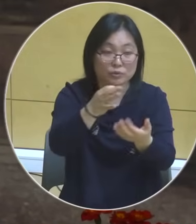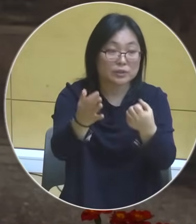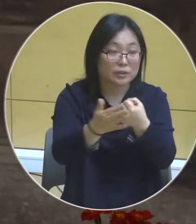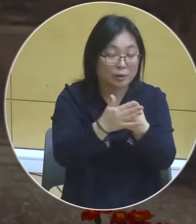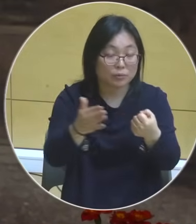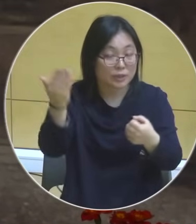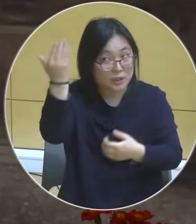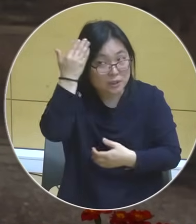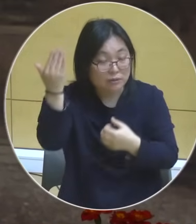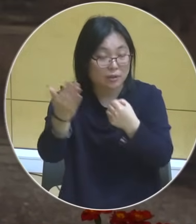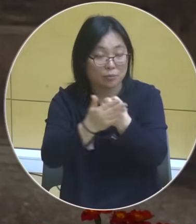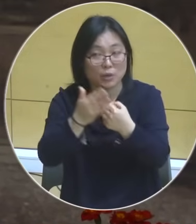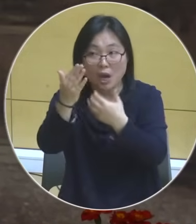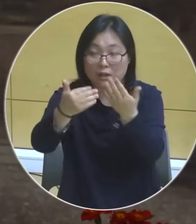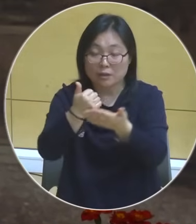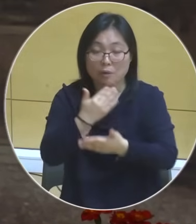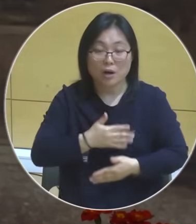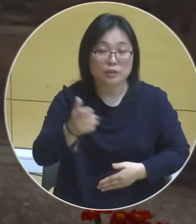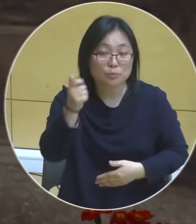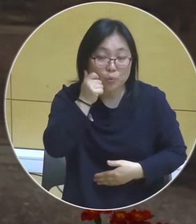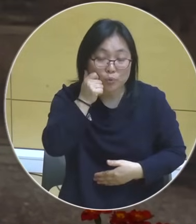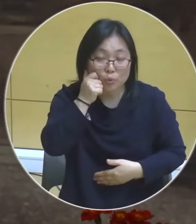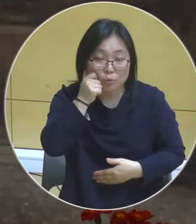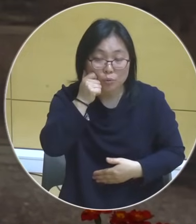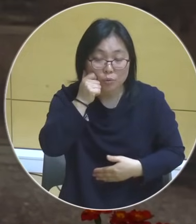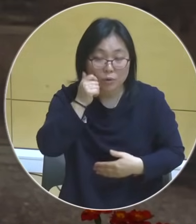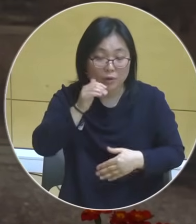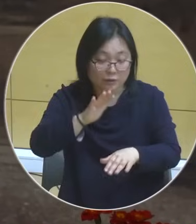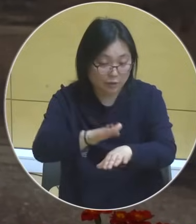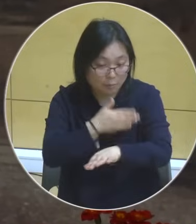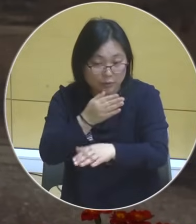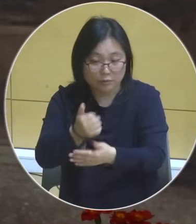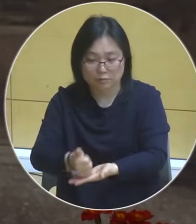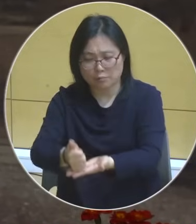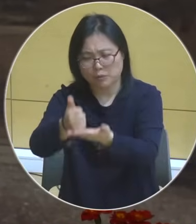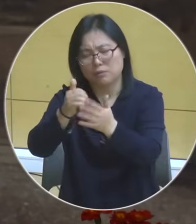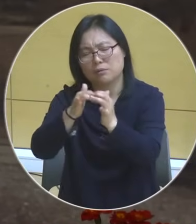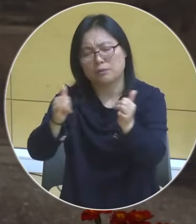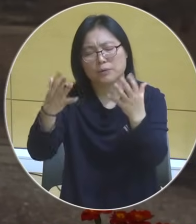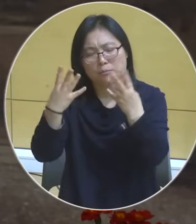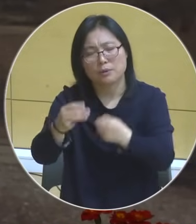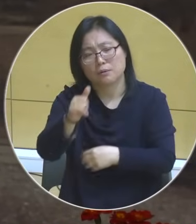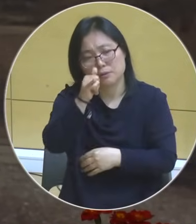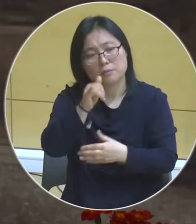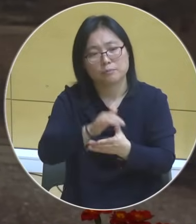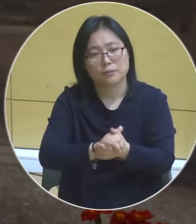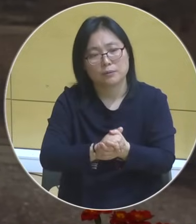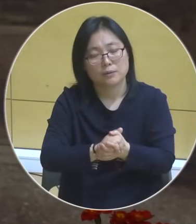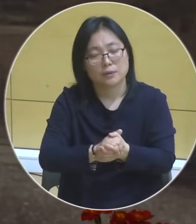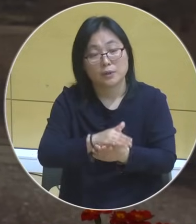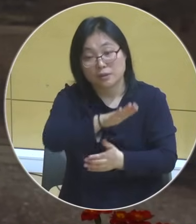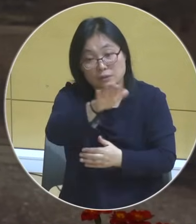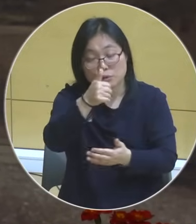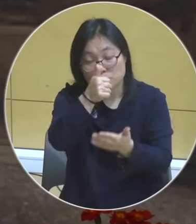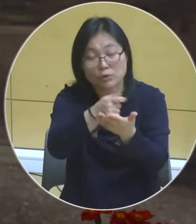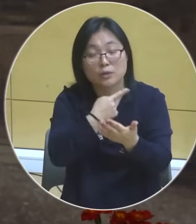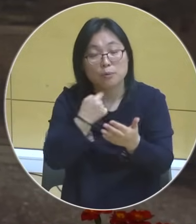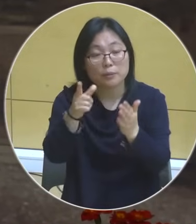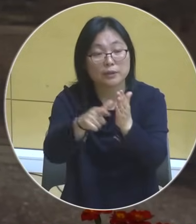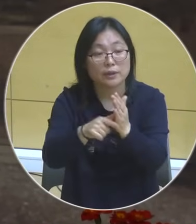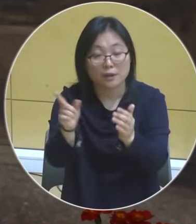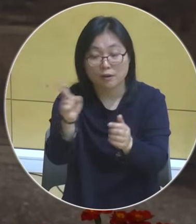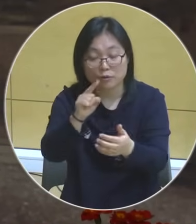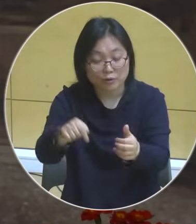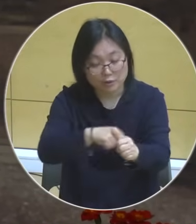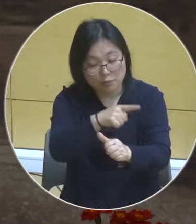때문에 하나님을 알지 못하고 엉뚱한 것을 섬기는 사람들이 이 땅에 얼마나 많습니까? 그들이 죄를 지을 때 어떤 상황에서